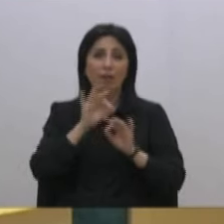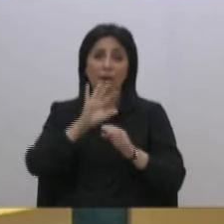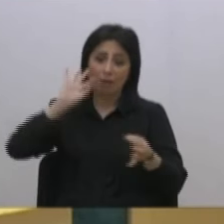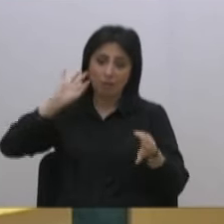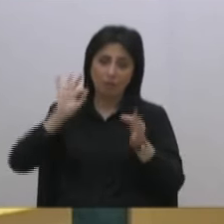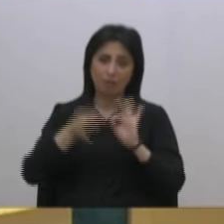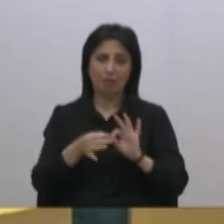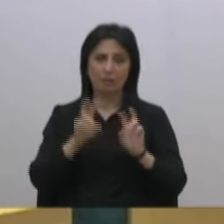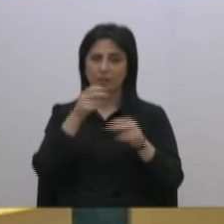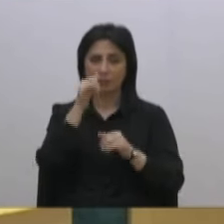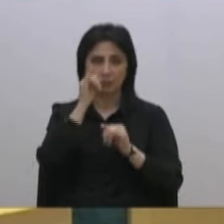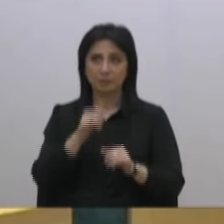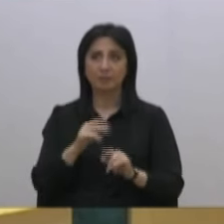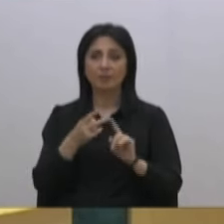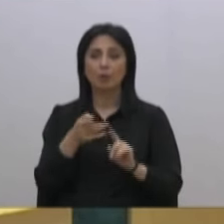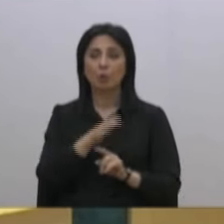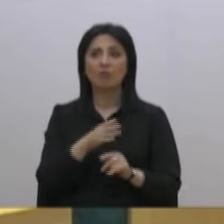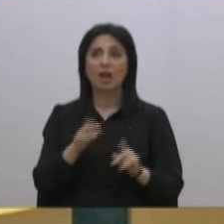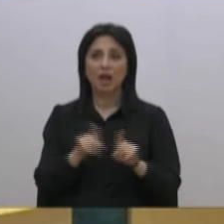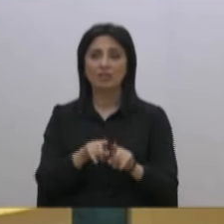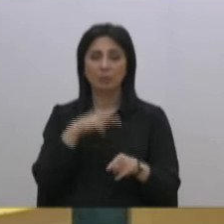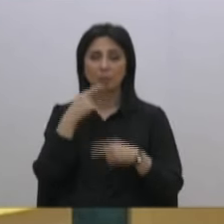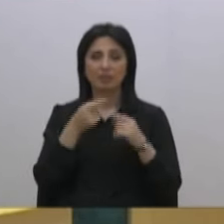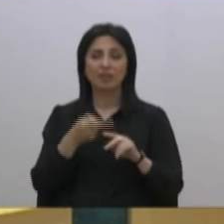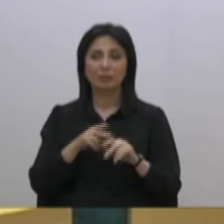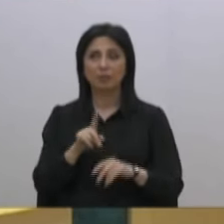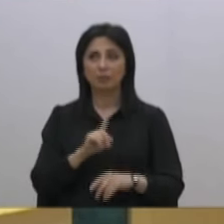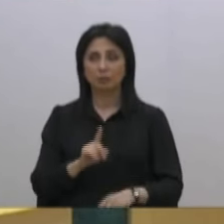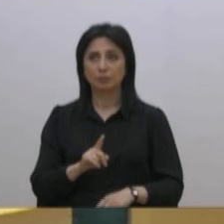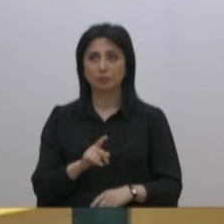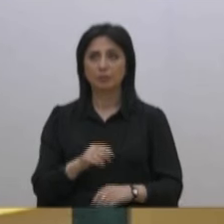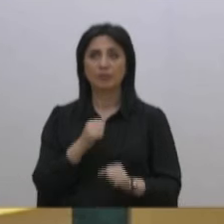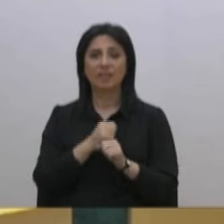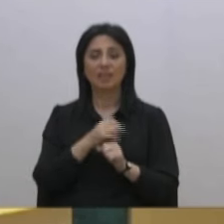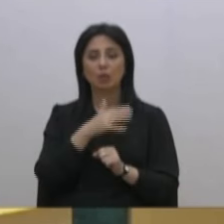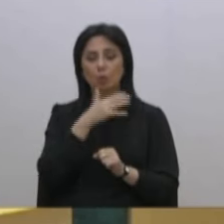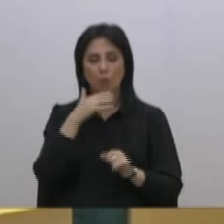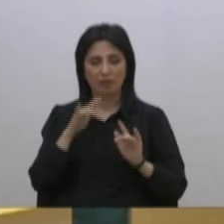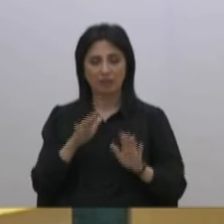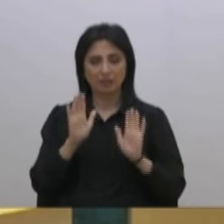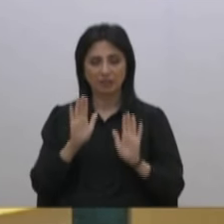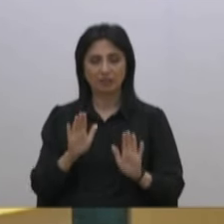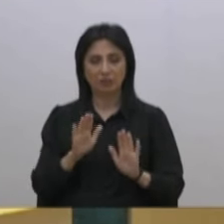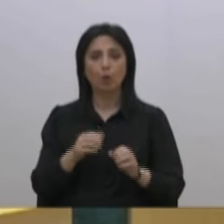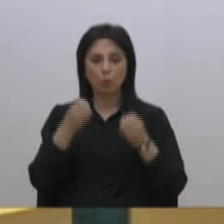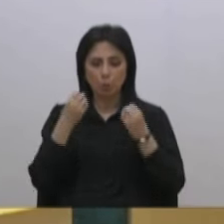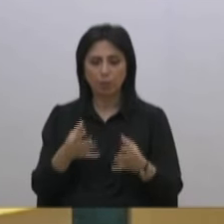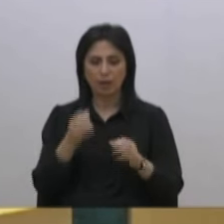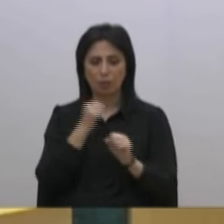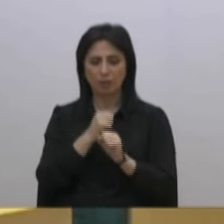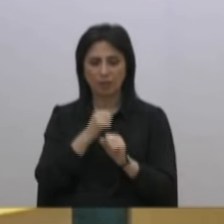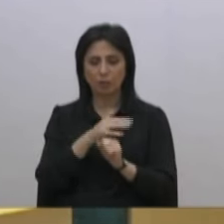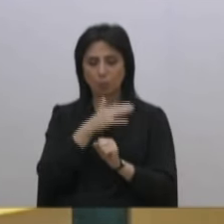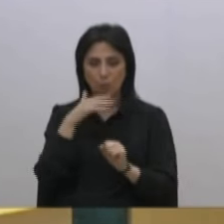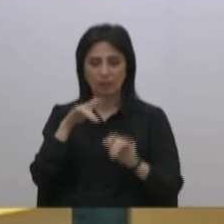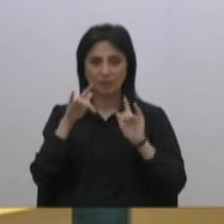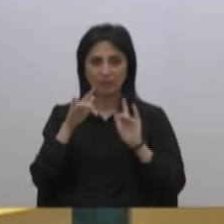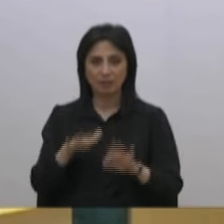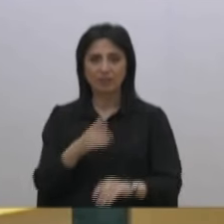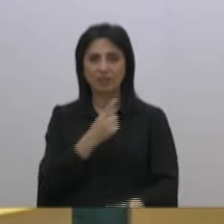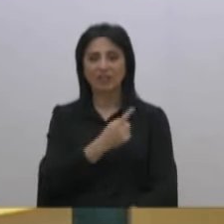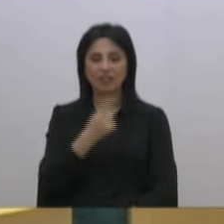ყველა თემაზე. მაგრამ მეორე მხრივ ეს ასევე მეტყველებს იმაზე, რომ კეთდება უამრავი საქმე, უბრალოდ კეთდება უამრავი საქმე